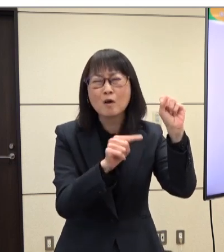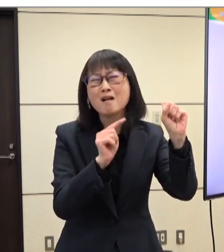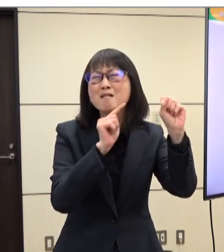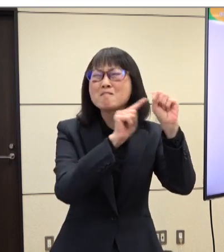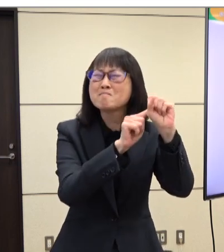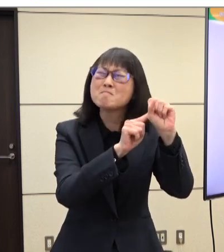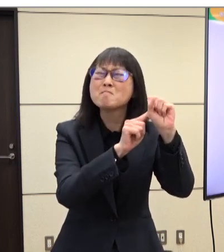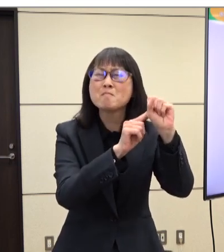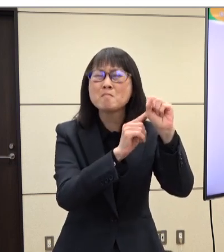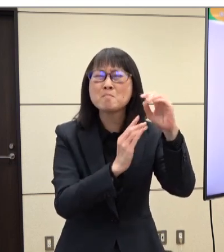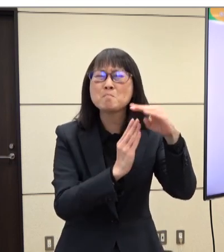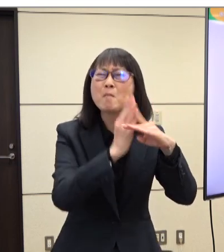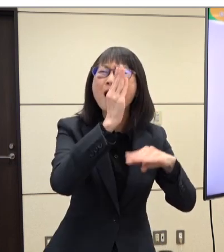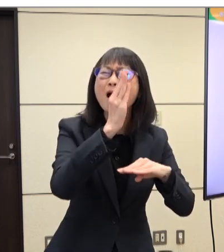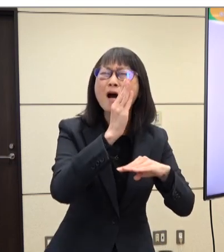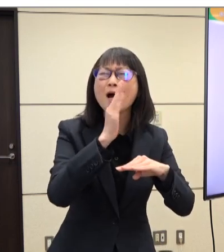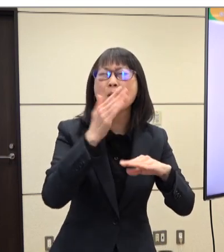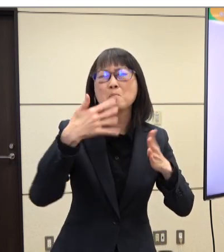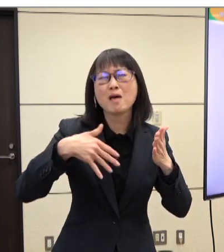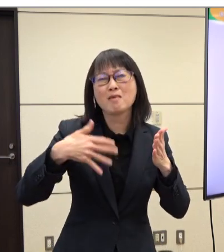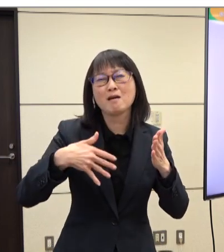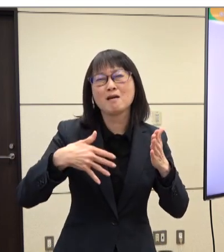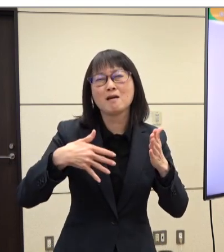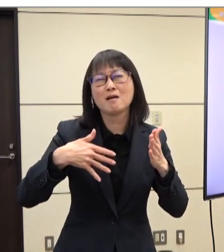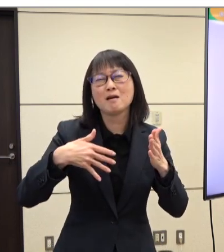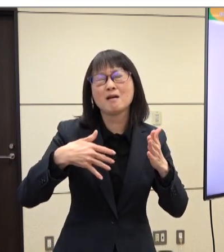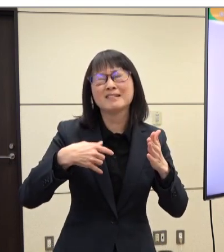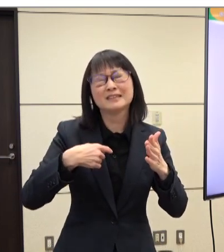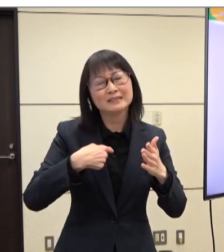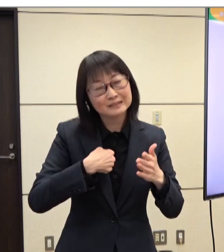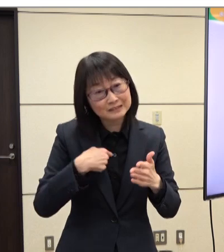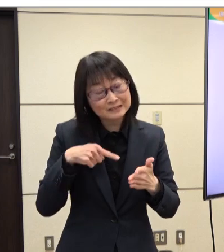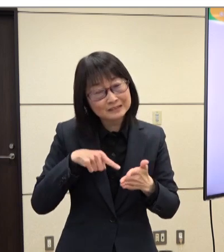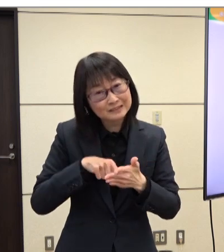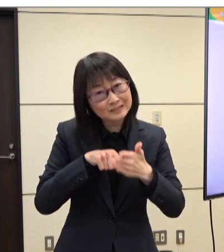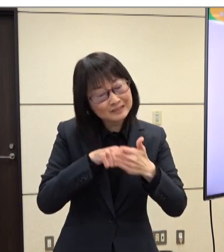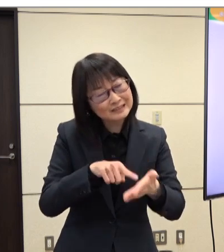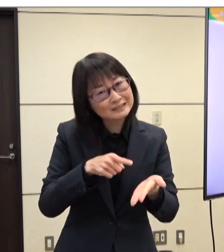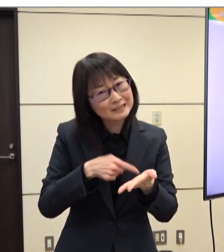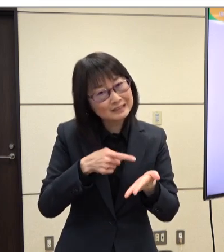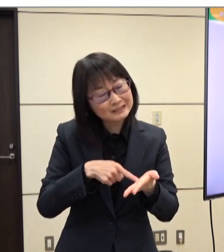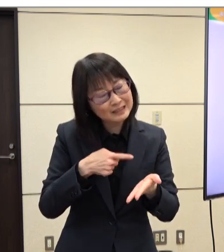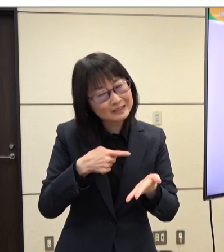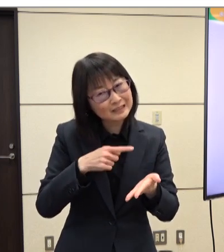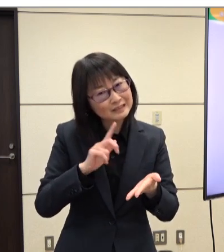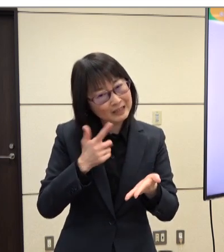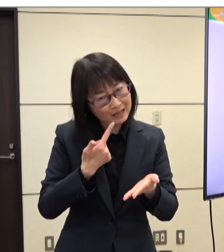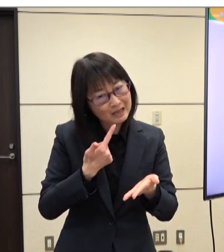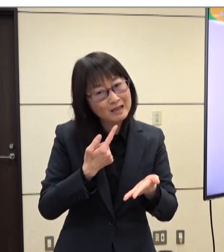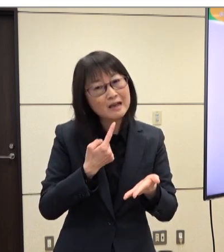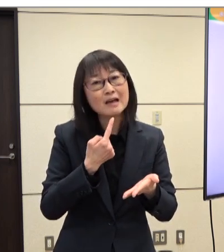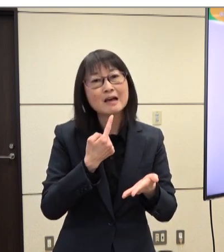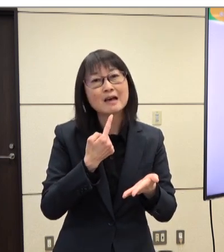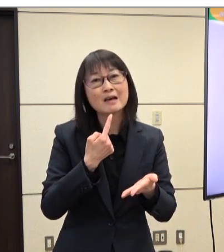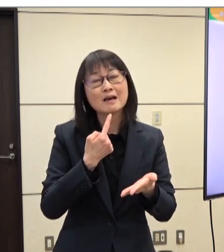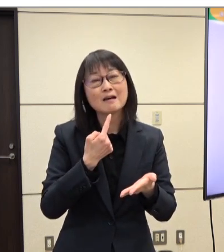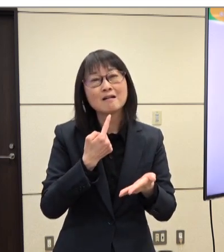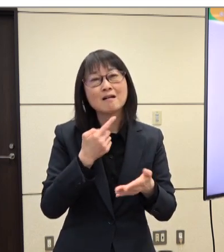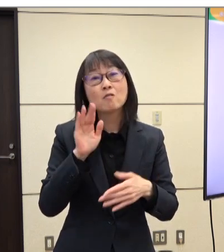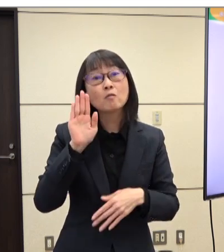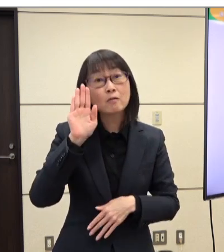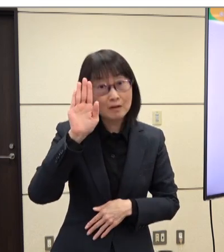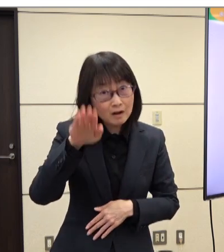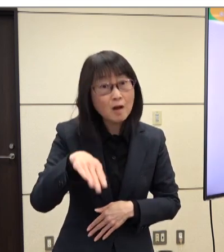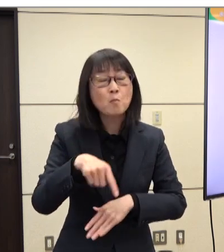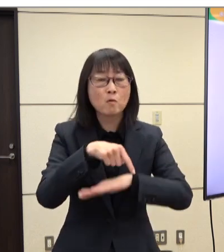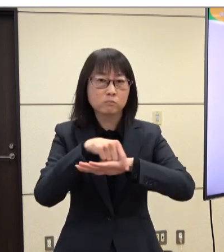我々としては努力不足というのは認識しております。これからもさまざまな対策